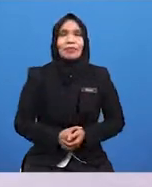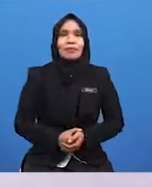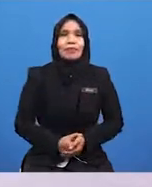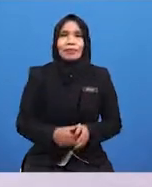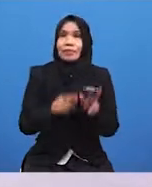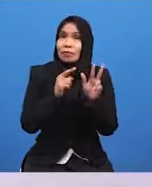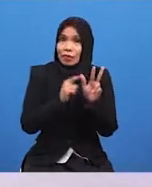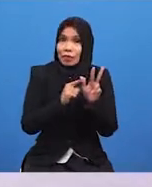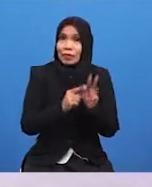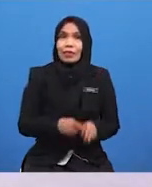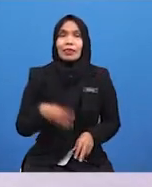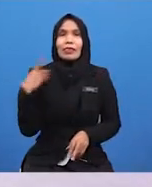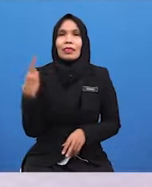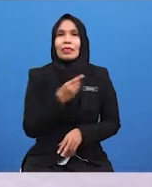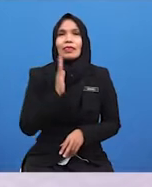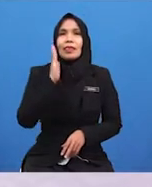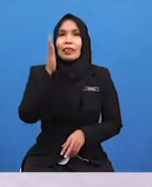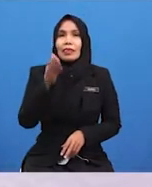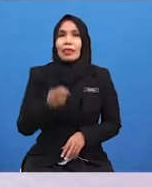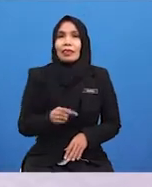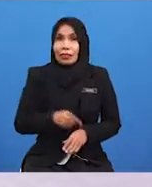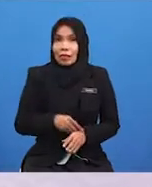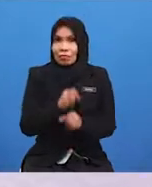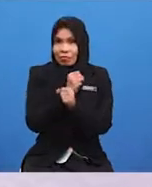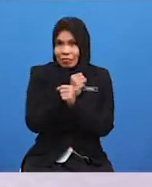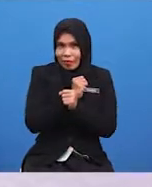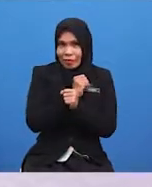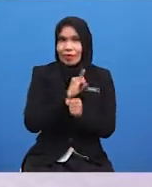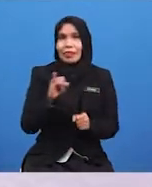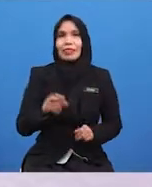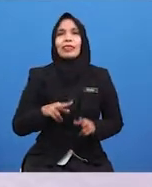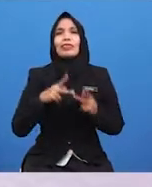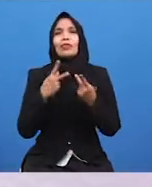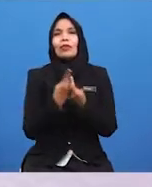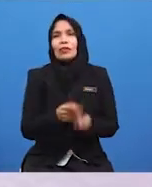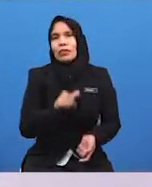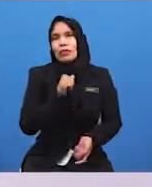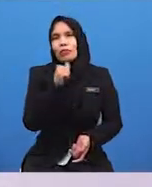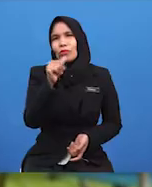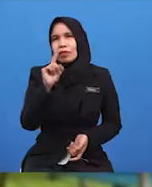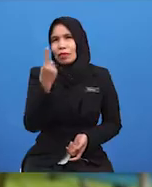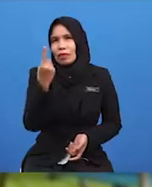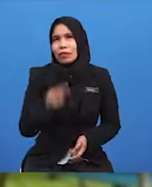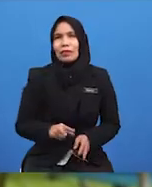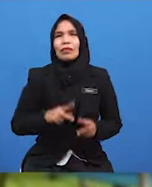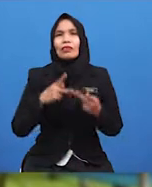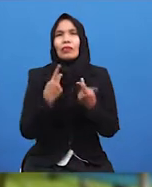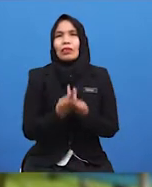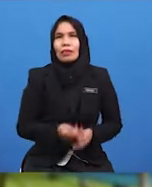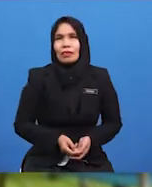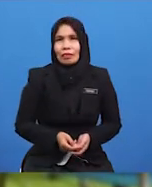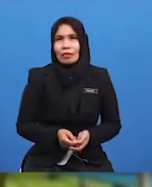kita akan disayangi keluarga bukan sahaja keluarga malah